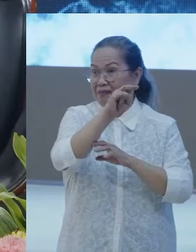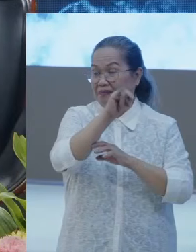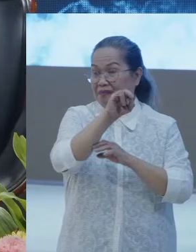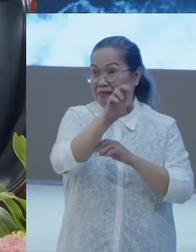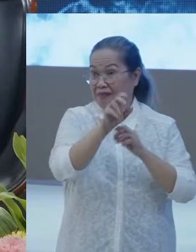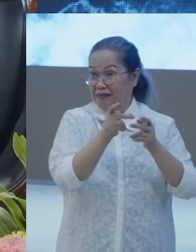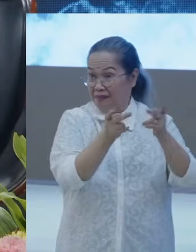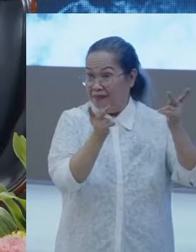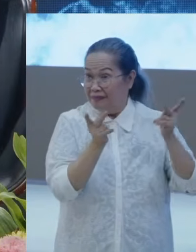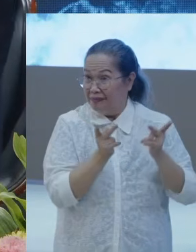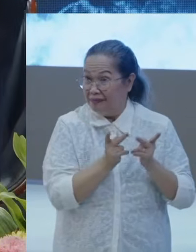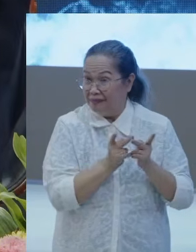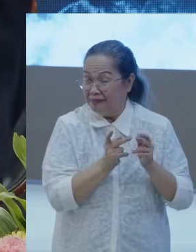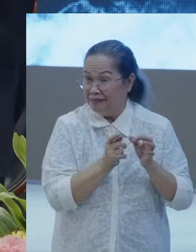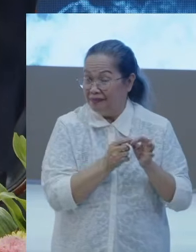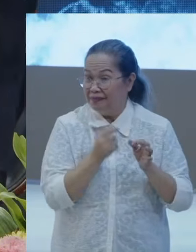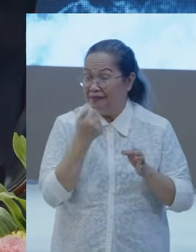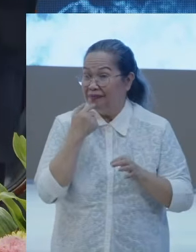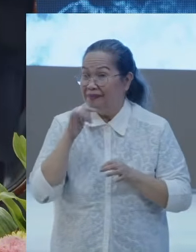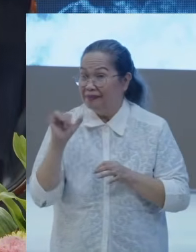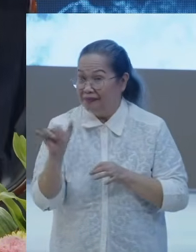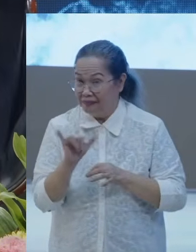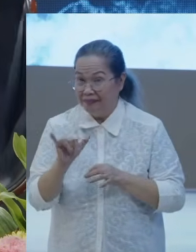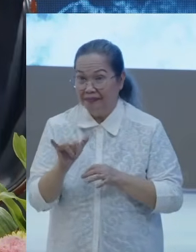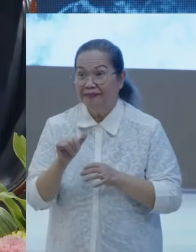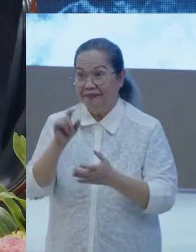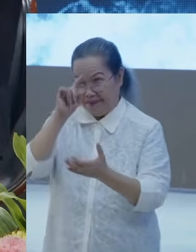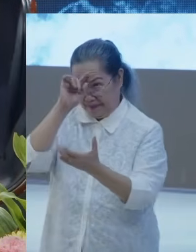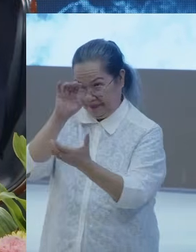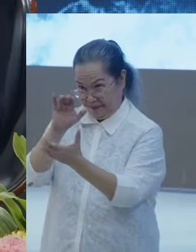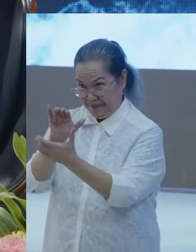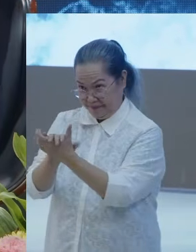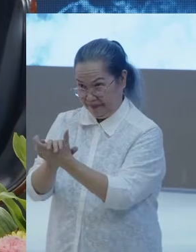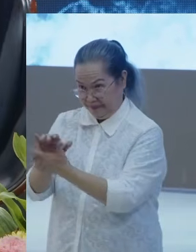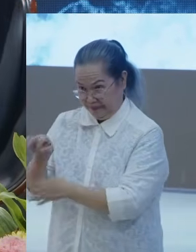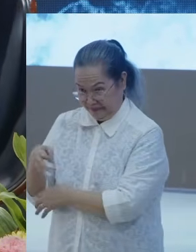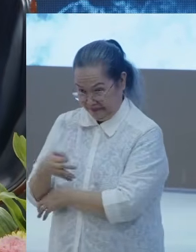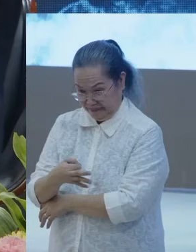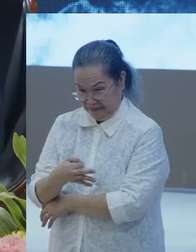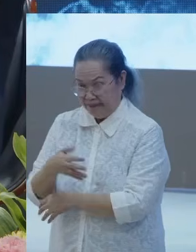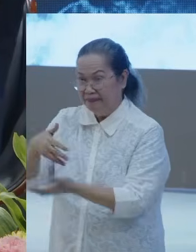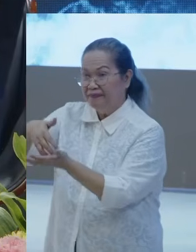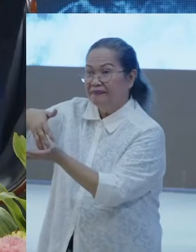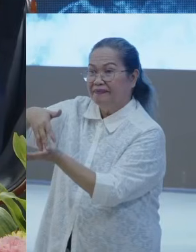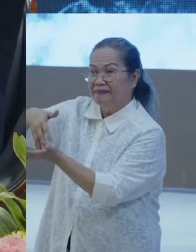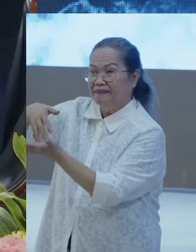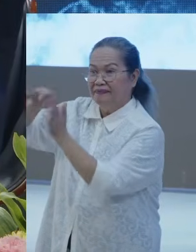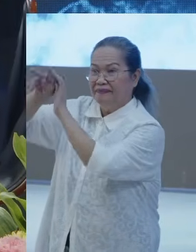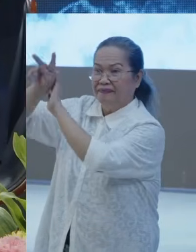kukutyahin ng mga taga-Nineveh na niwala kay Jonah na isang marupok ng propeta.